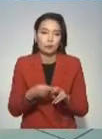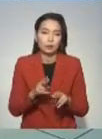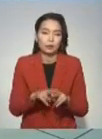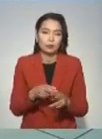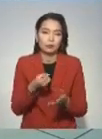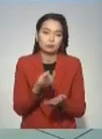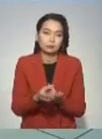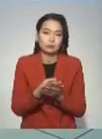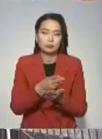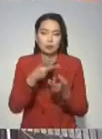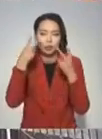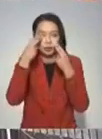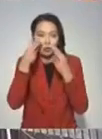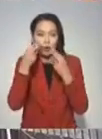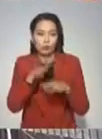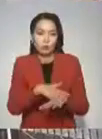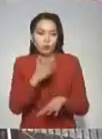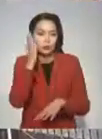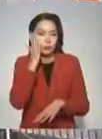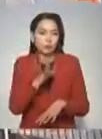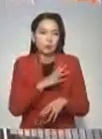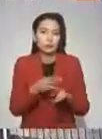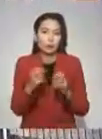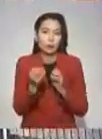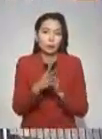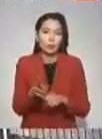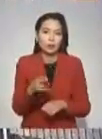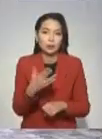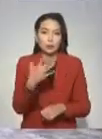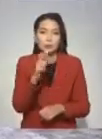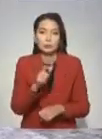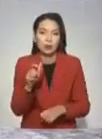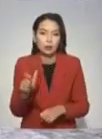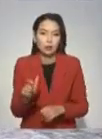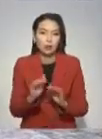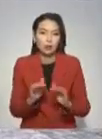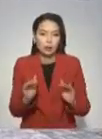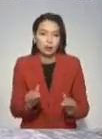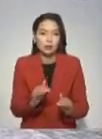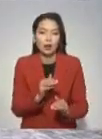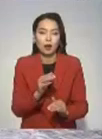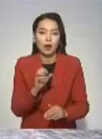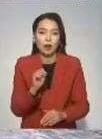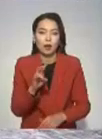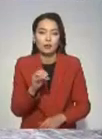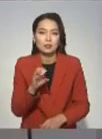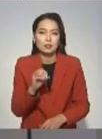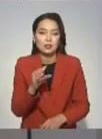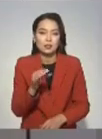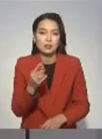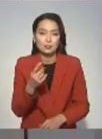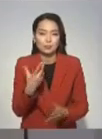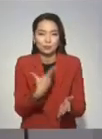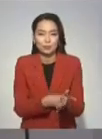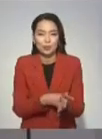Облыстық балалар ауруханасының дәрігерлері 15 желтоқсан күні 5 балаға анестезия мен жоспарлы урологиялық операция жасалғанын айтады.